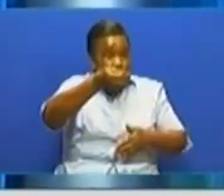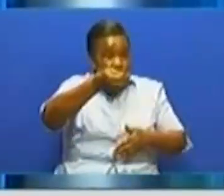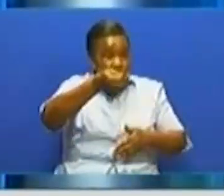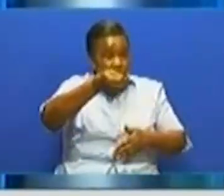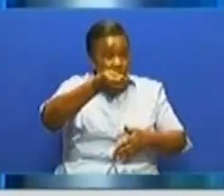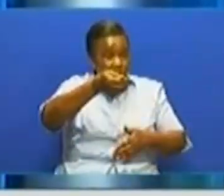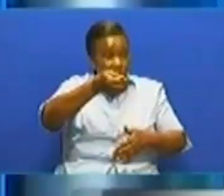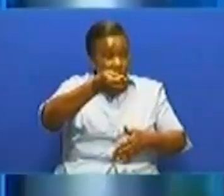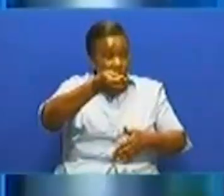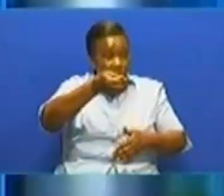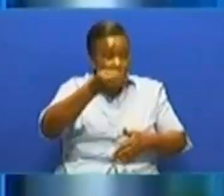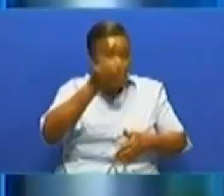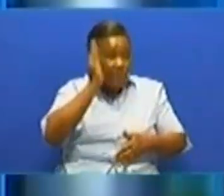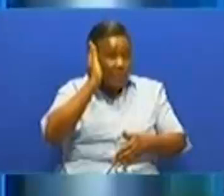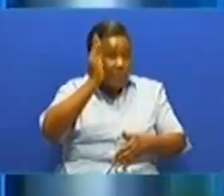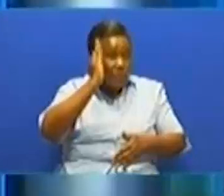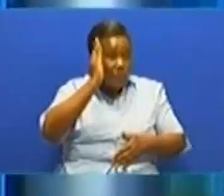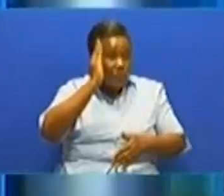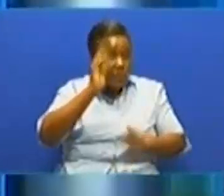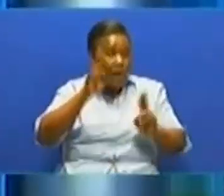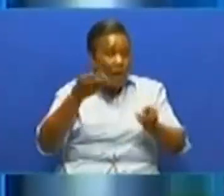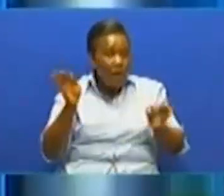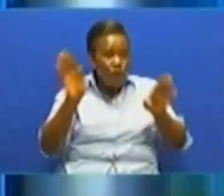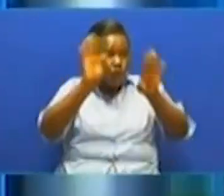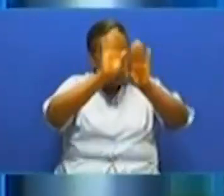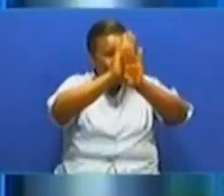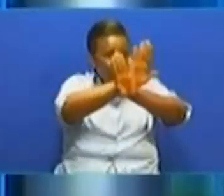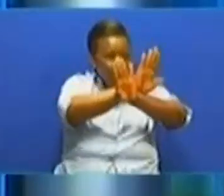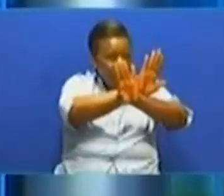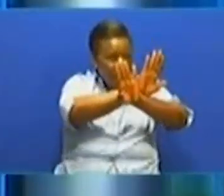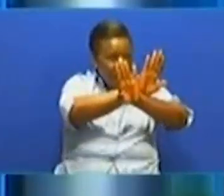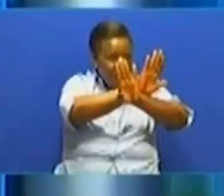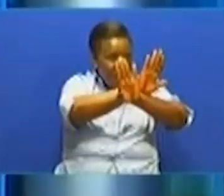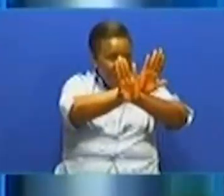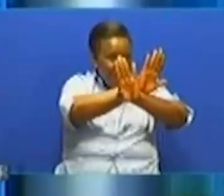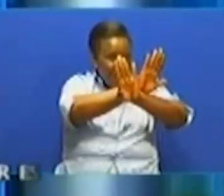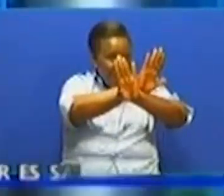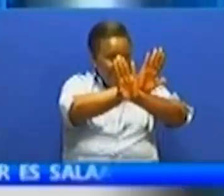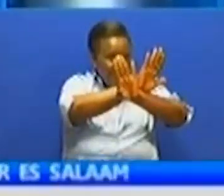itakuwa na weusi, aidha itafunikwa kabisa, yani itafunikwa na kivuli